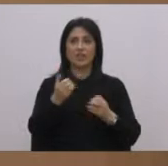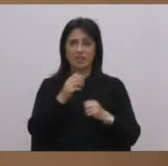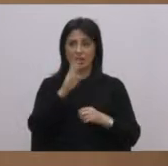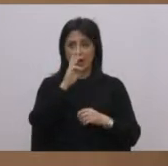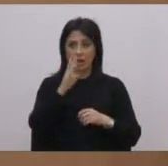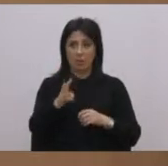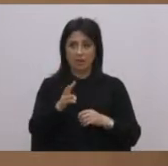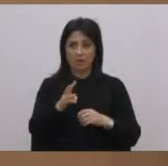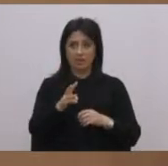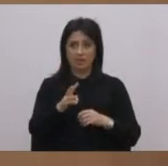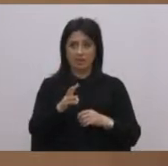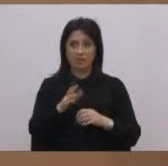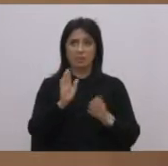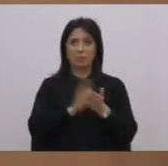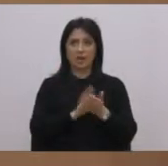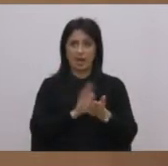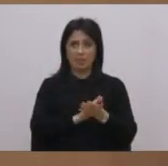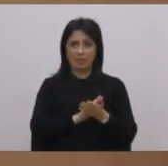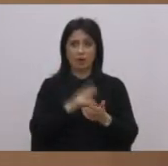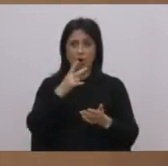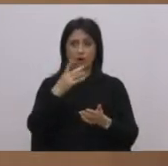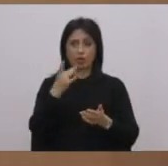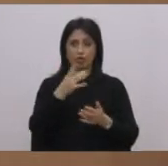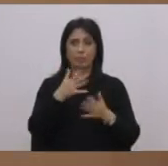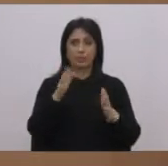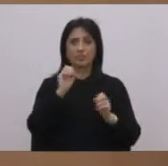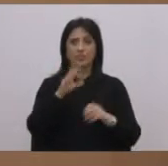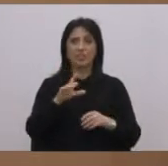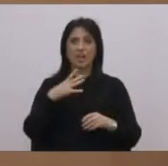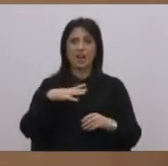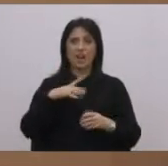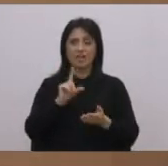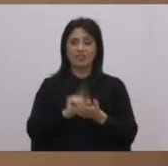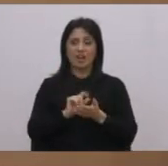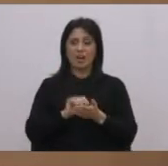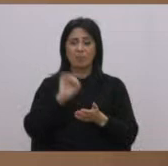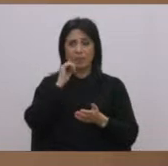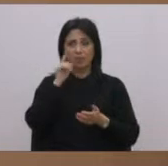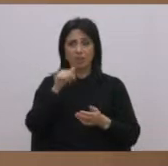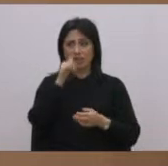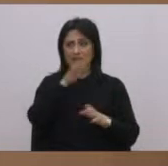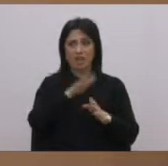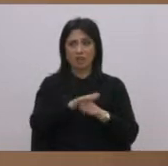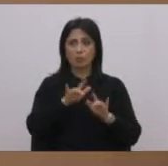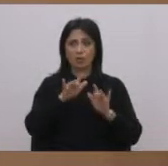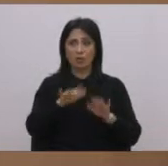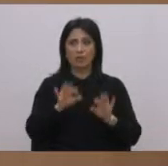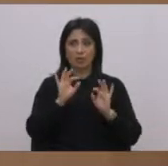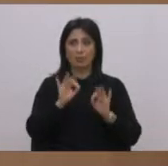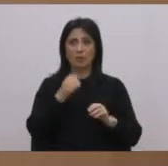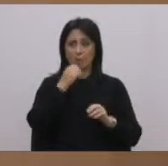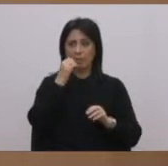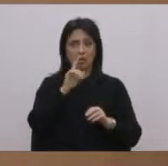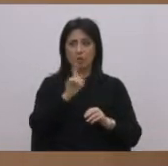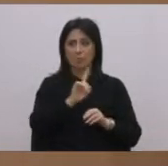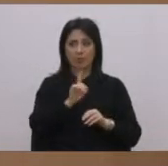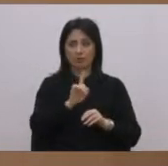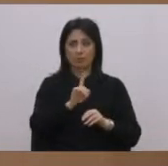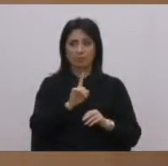ხელფას. Da premiere, da, 8 germet, 8 de cartuli pensionari, da, am să acumulez o rasulă, germet, mandoba chiar ghe